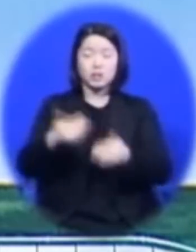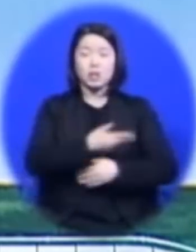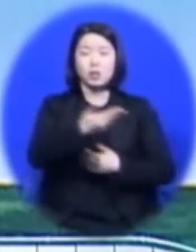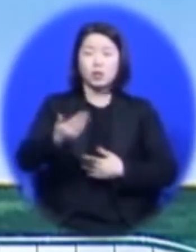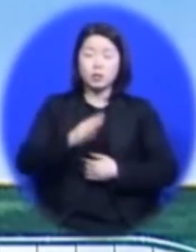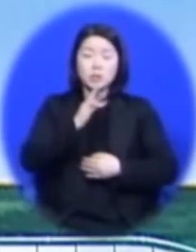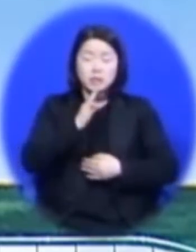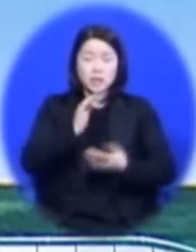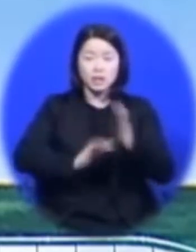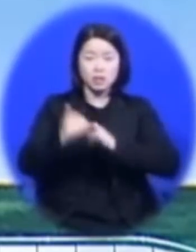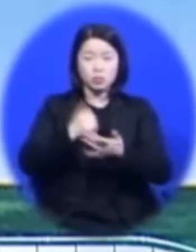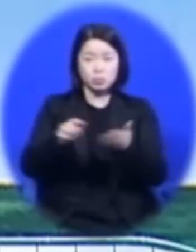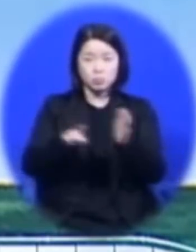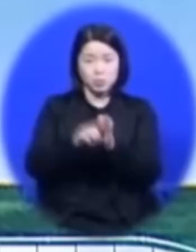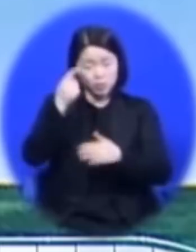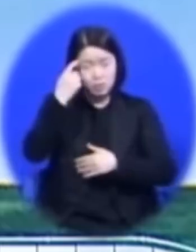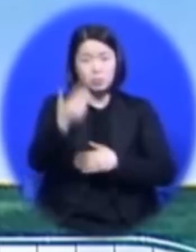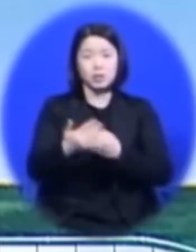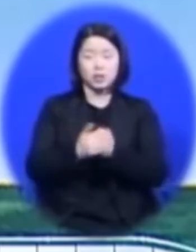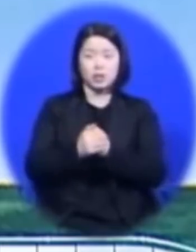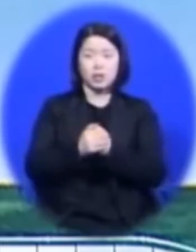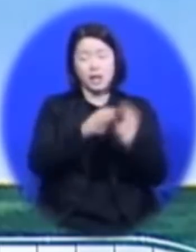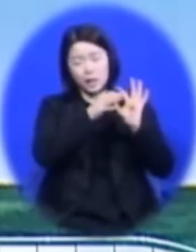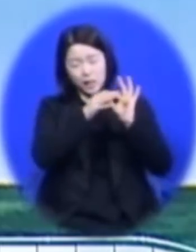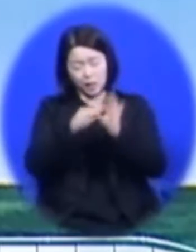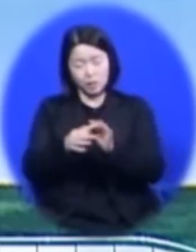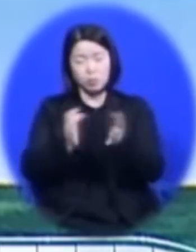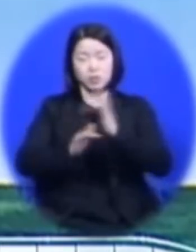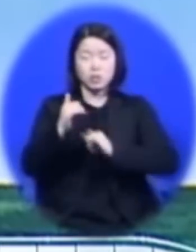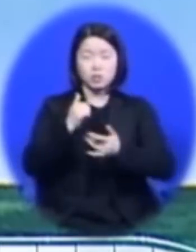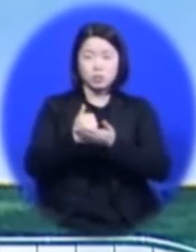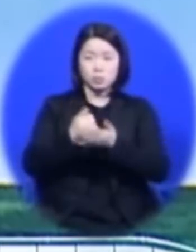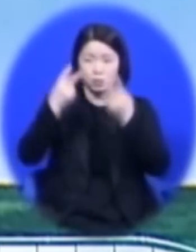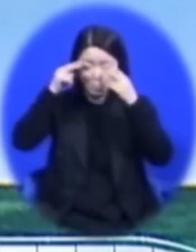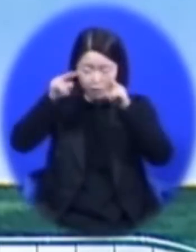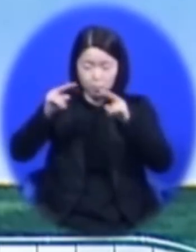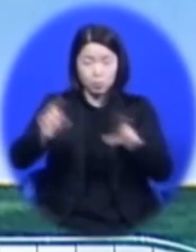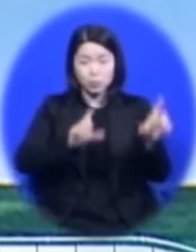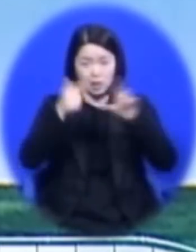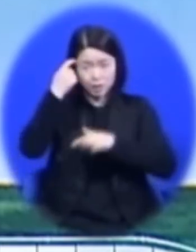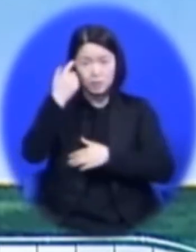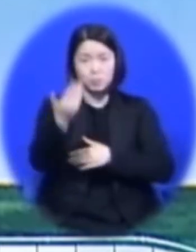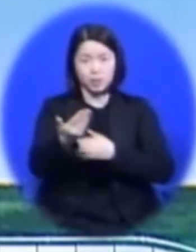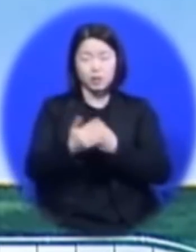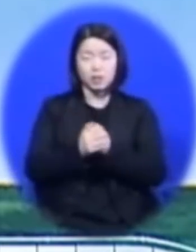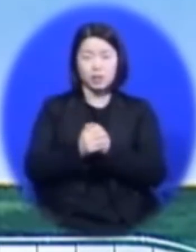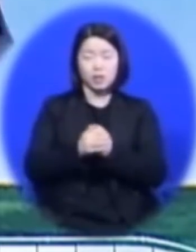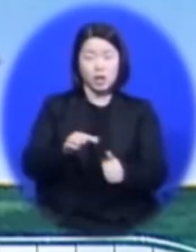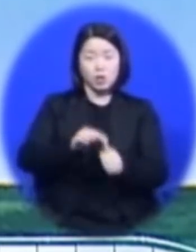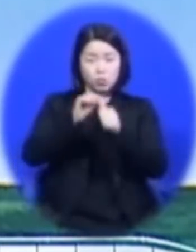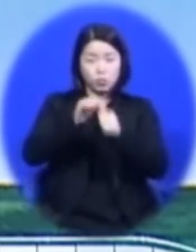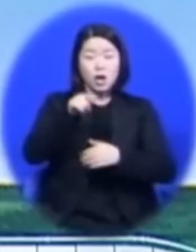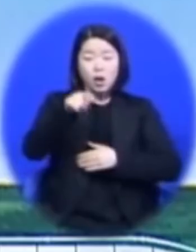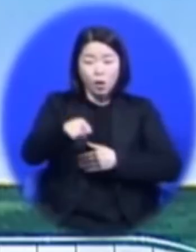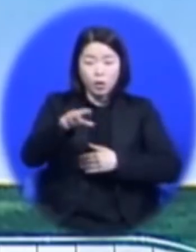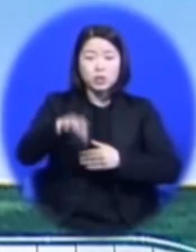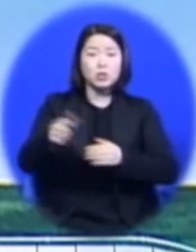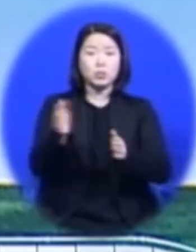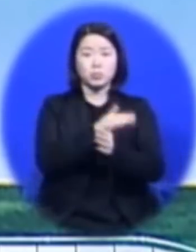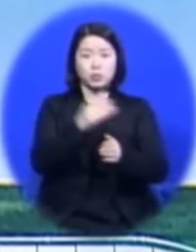예수님을 미드 셨습니다 까 계속해서 예수님을 바라보고 사셨습니다 군은 거기서 온다